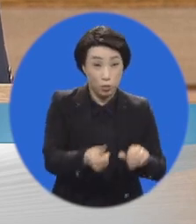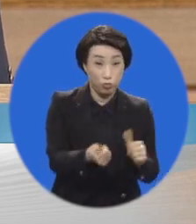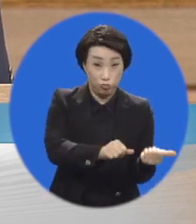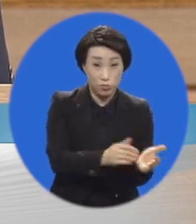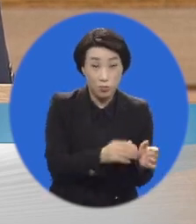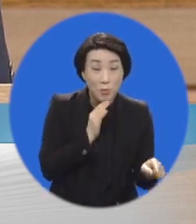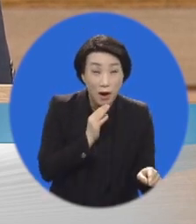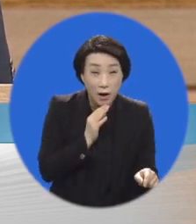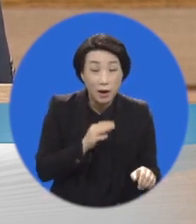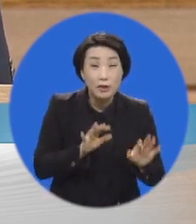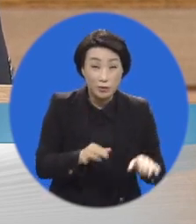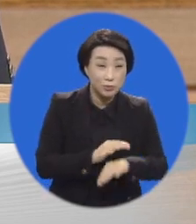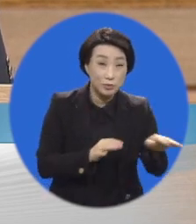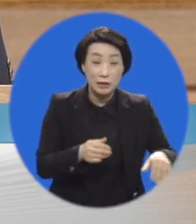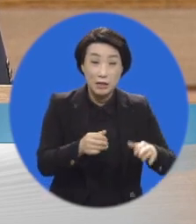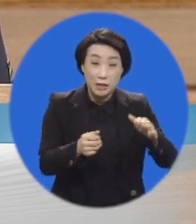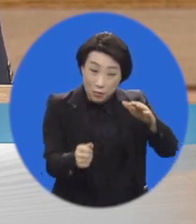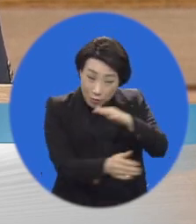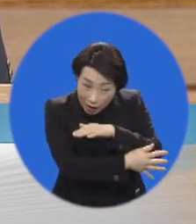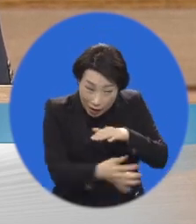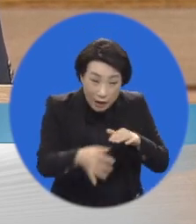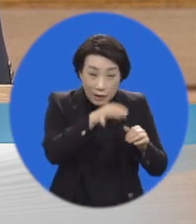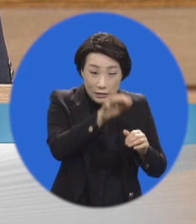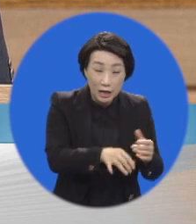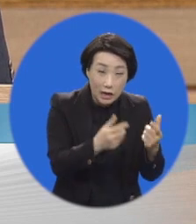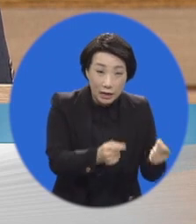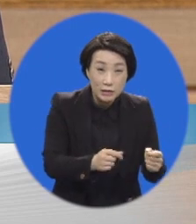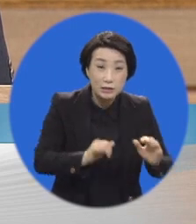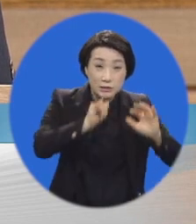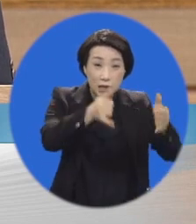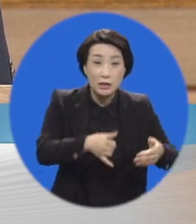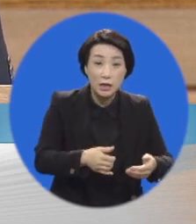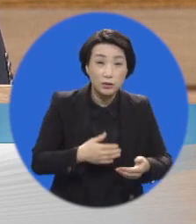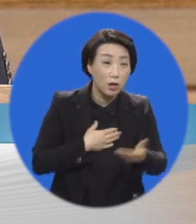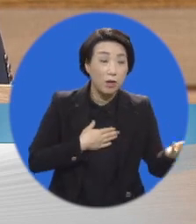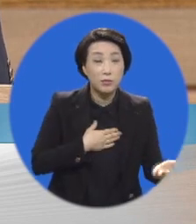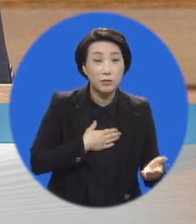이 광야 같은 세상에서 명문이 우리를